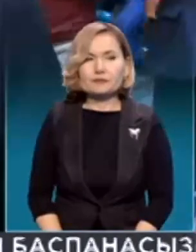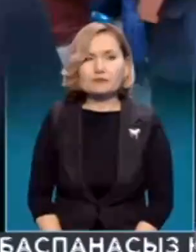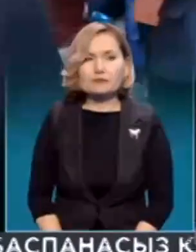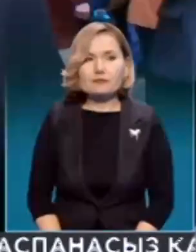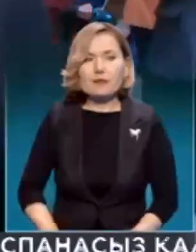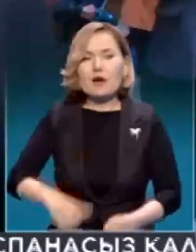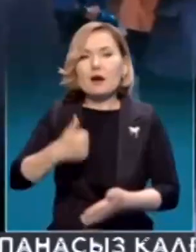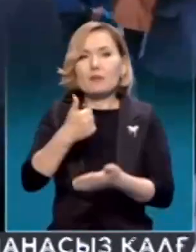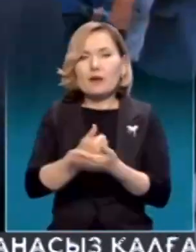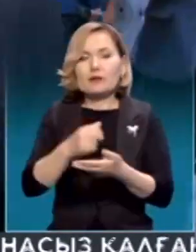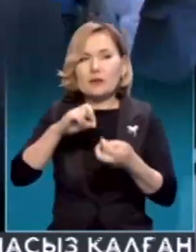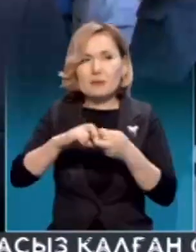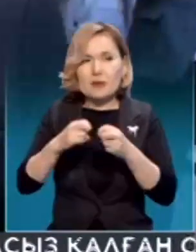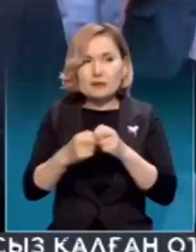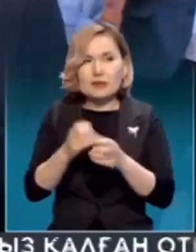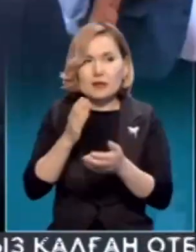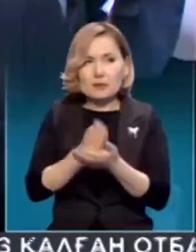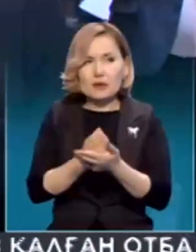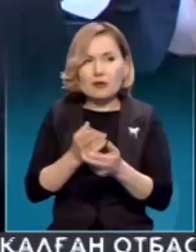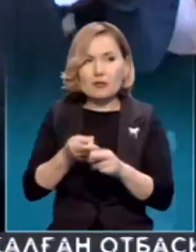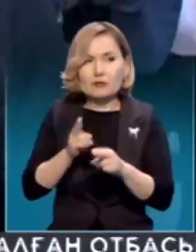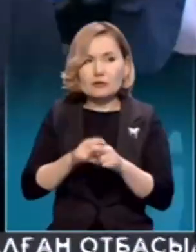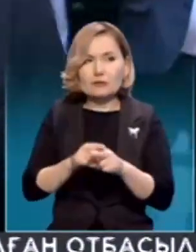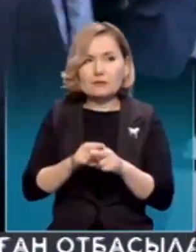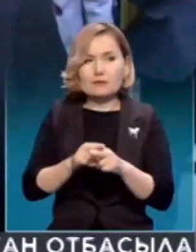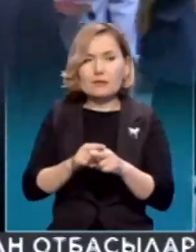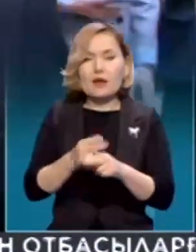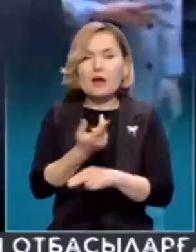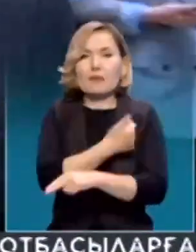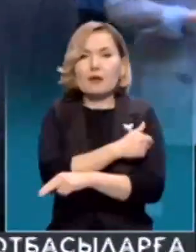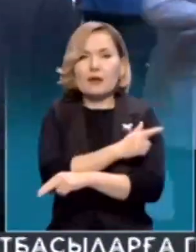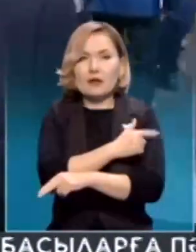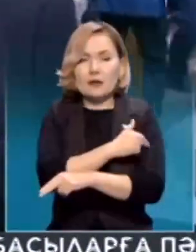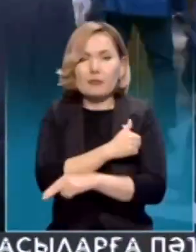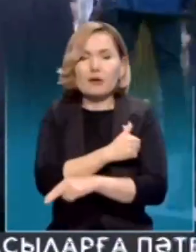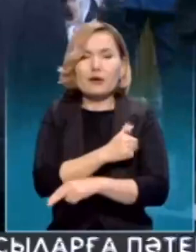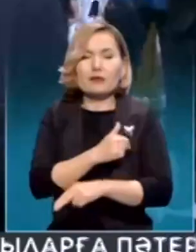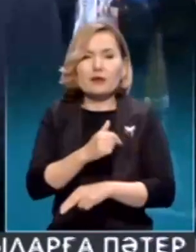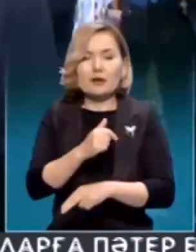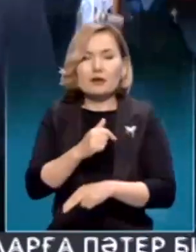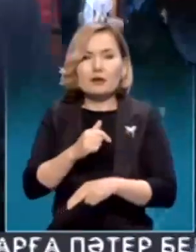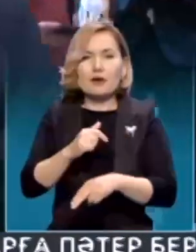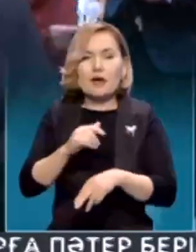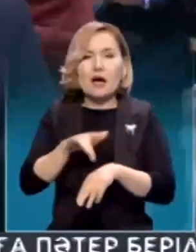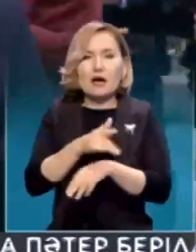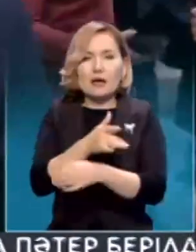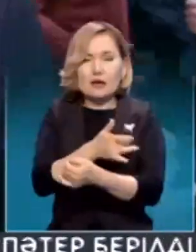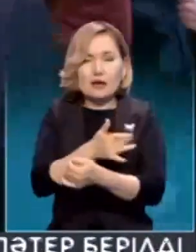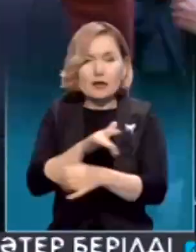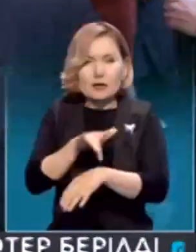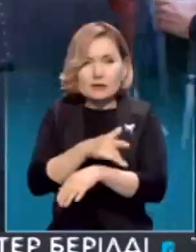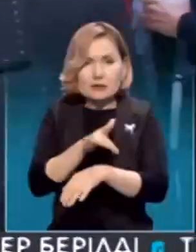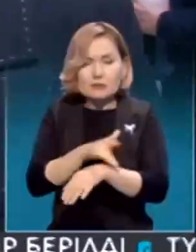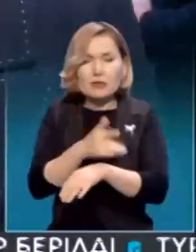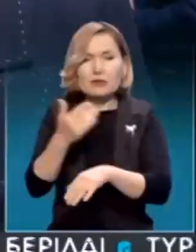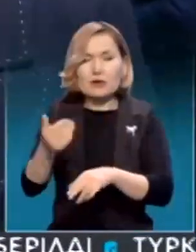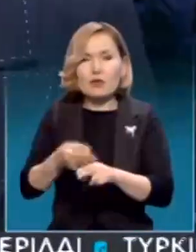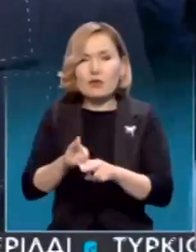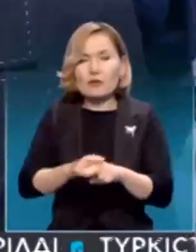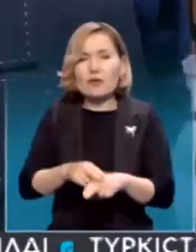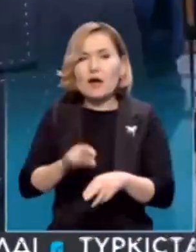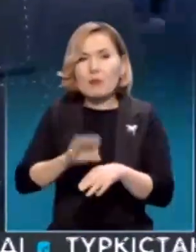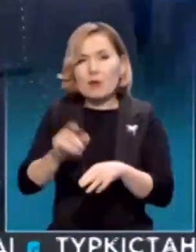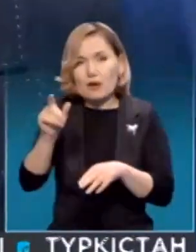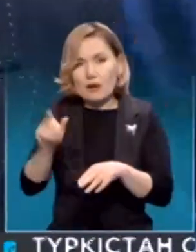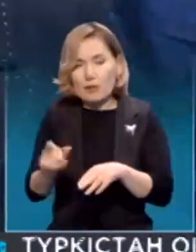Басты мәселе бұл осы медициналық қызметтің пациентке жетіп, оны арғарай кері байланысты